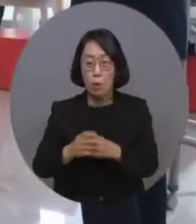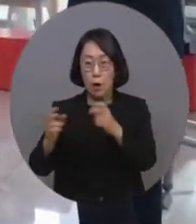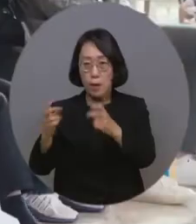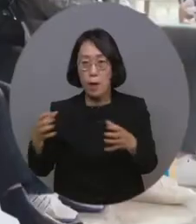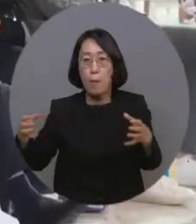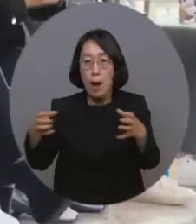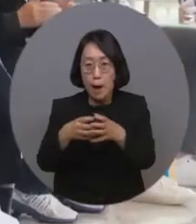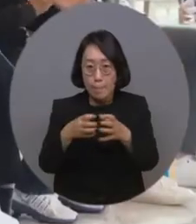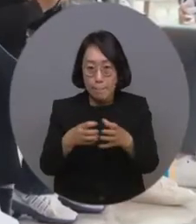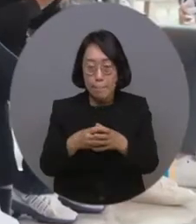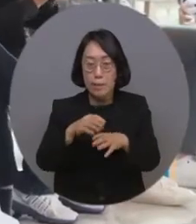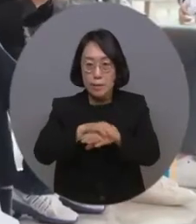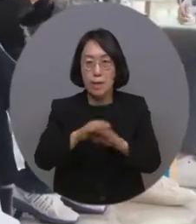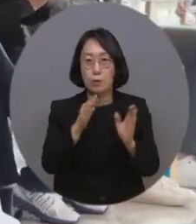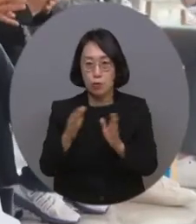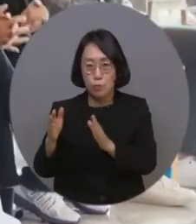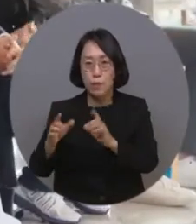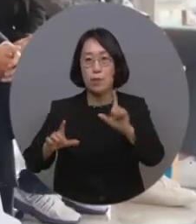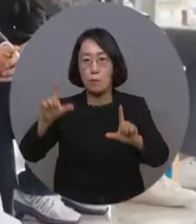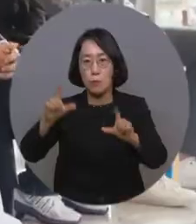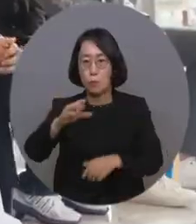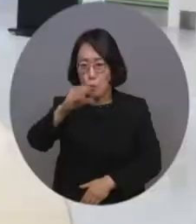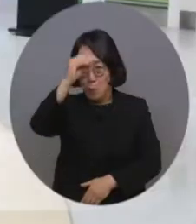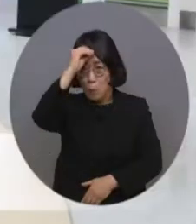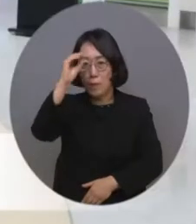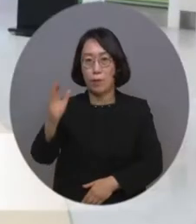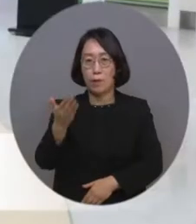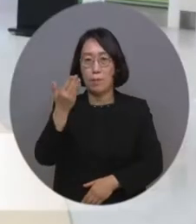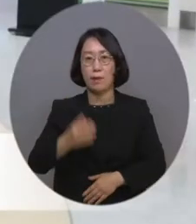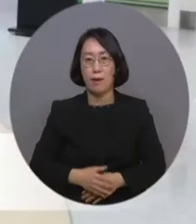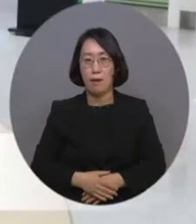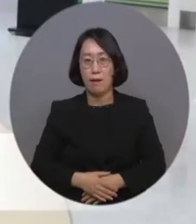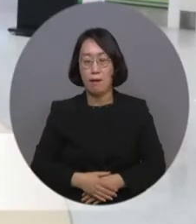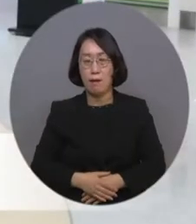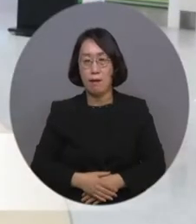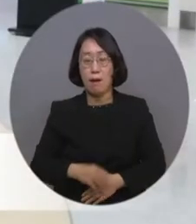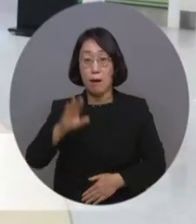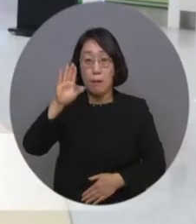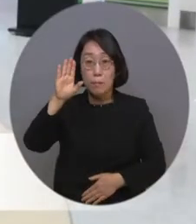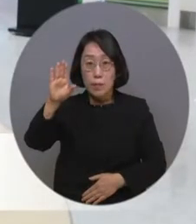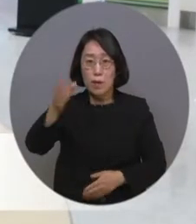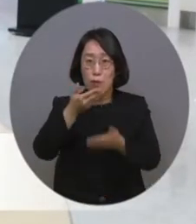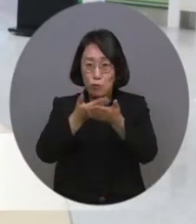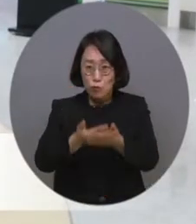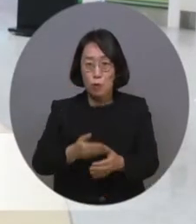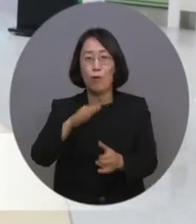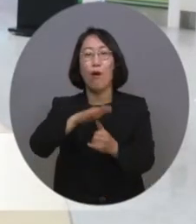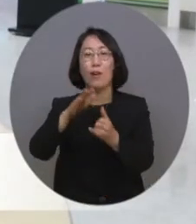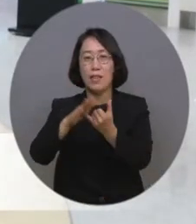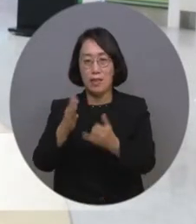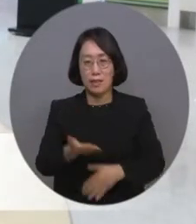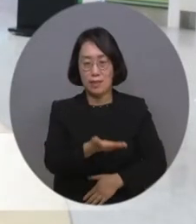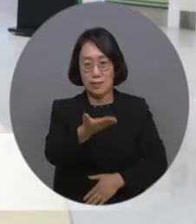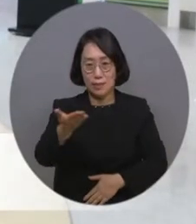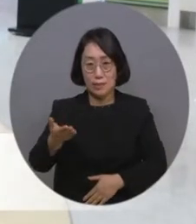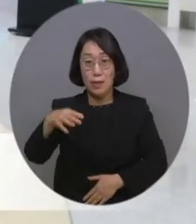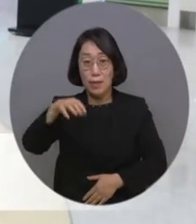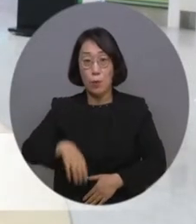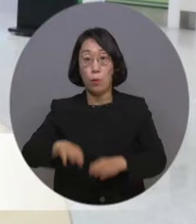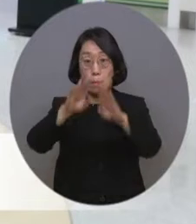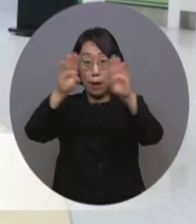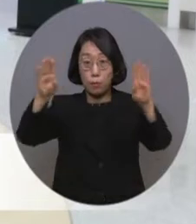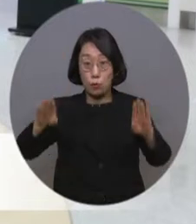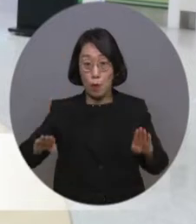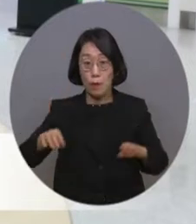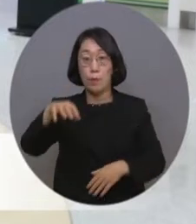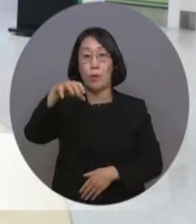프로젝트의 좋은 본보기로 평가됩니다. 미래의 고객은 또 어린이들이 될 거니까 고향 어린이 박물관은